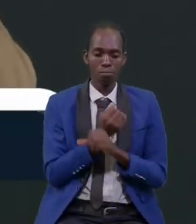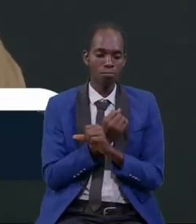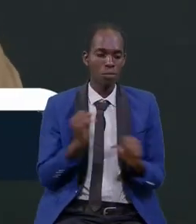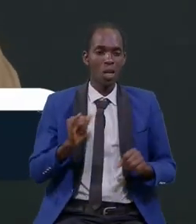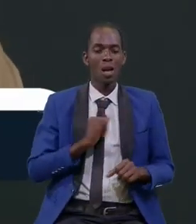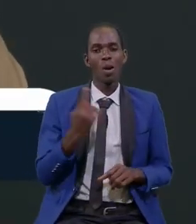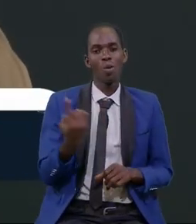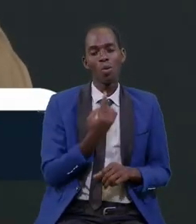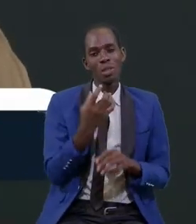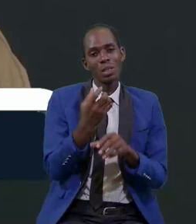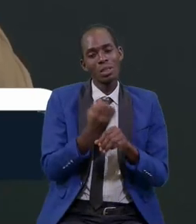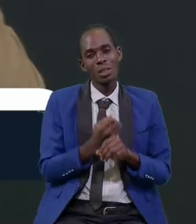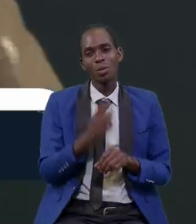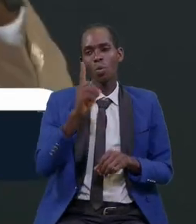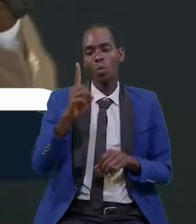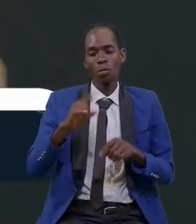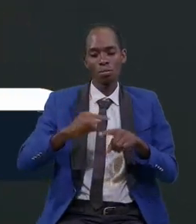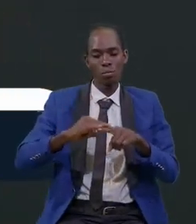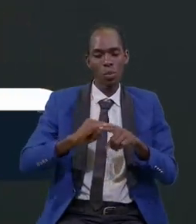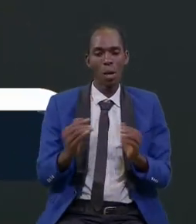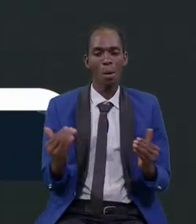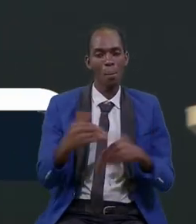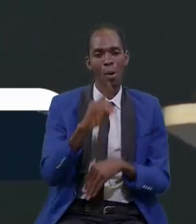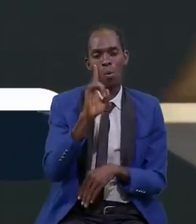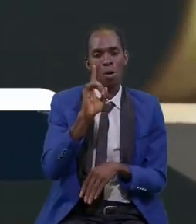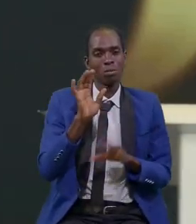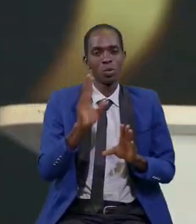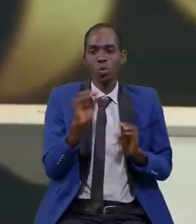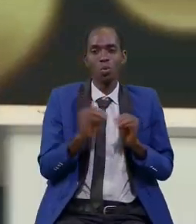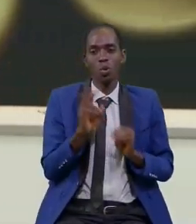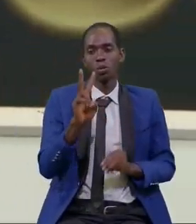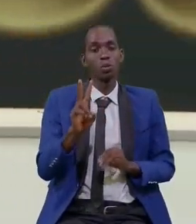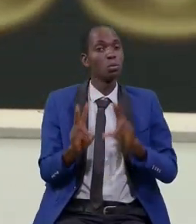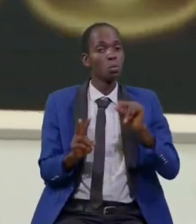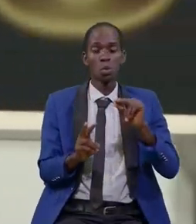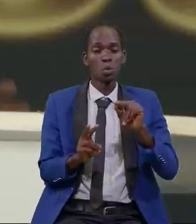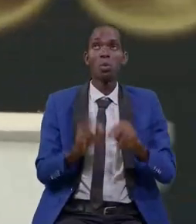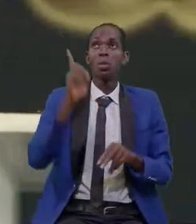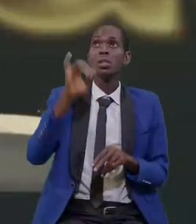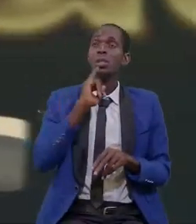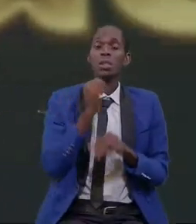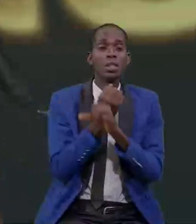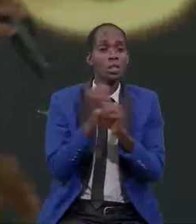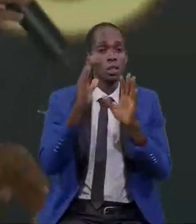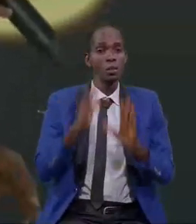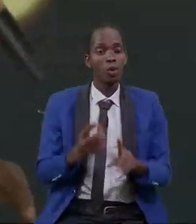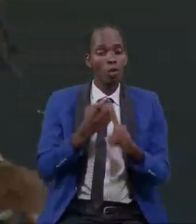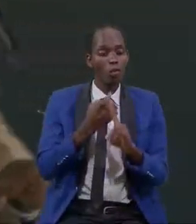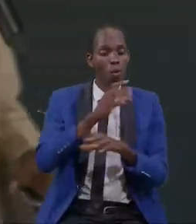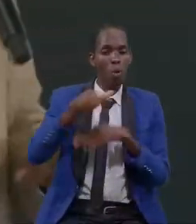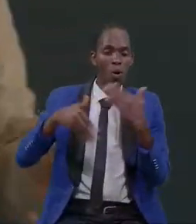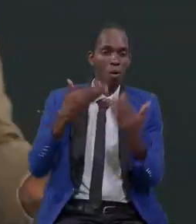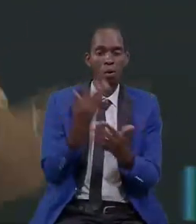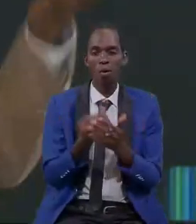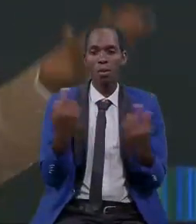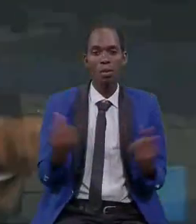ne fume que la moitié d'un paquet. Il n'y a rien de pareil. Il est sauveur et qui nous sauve de tout péché, de toute